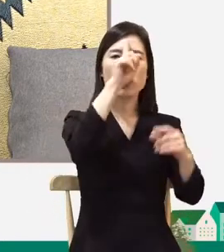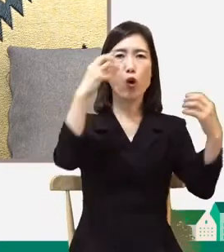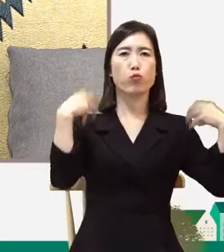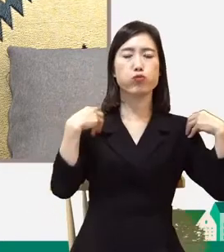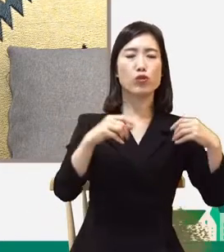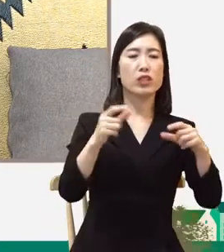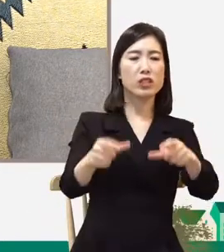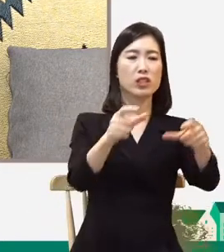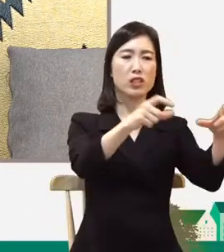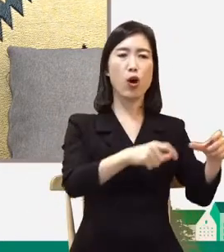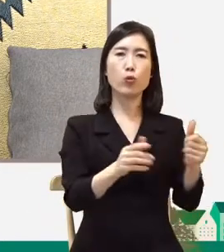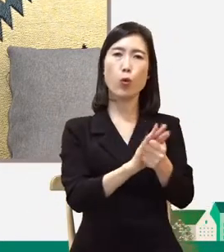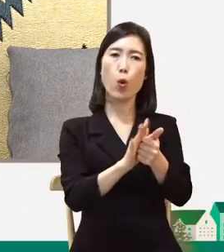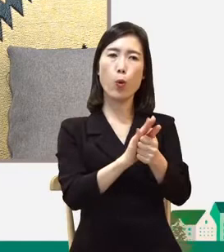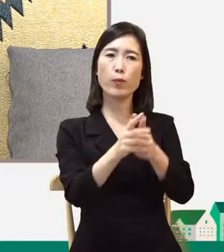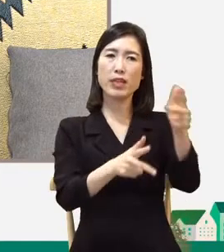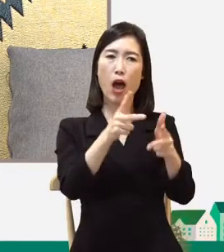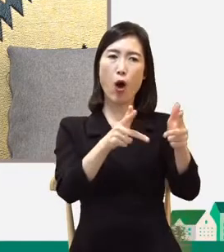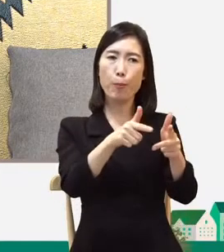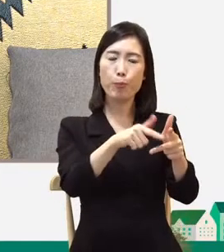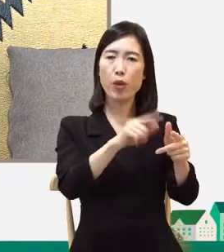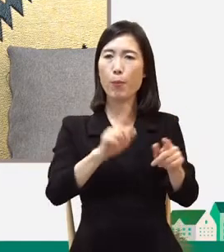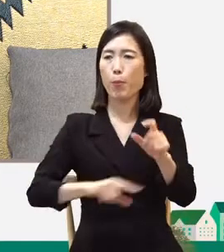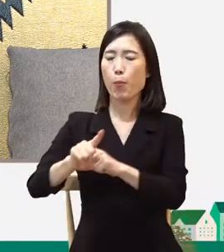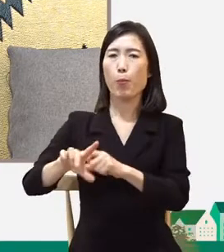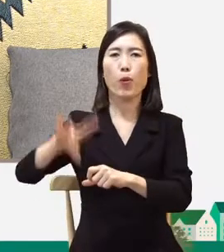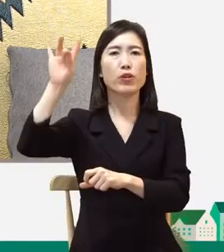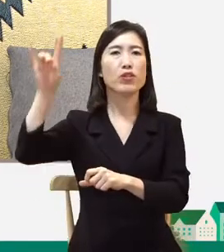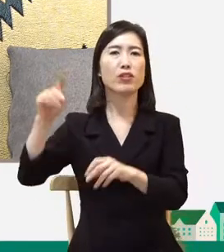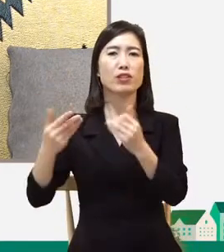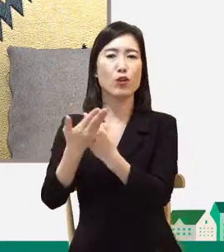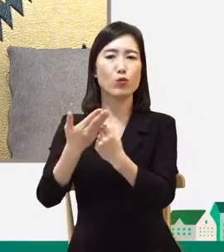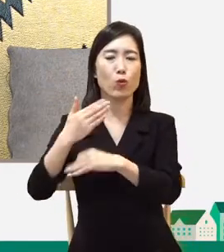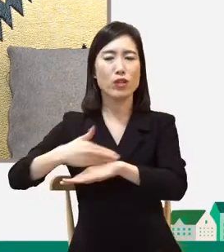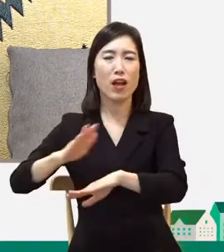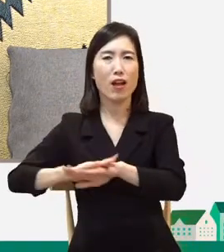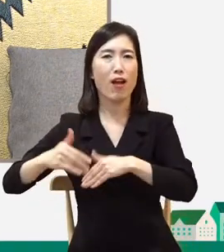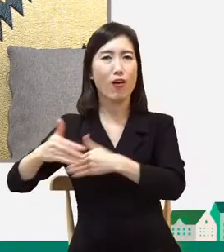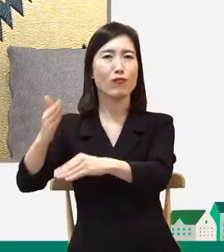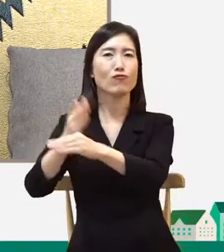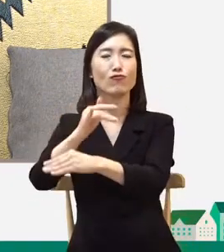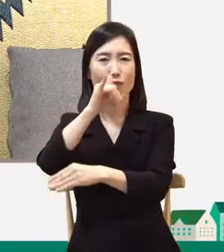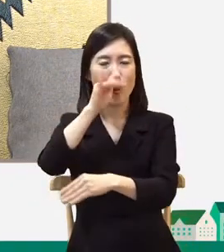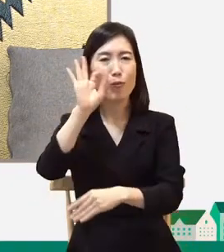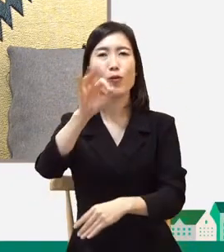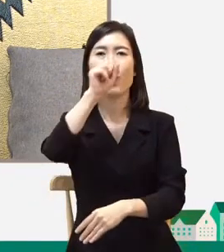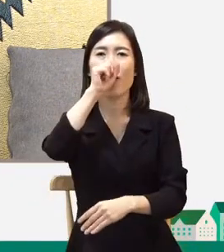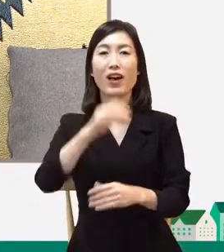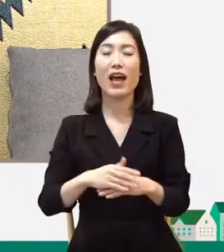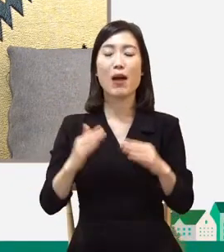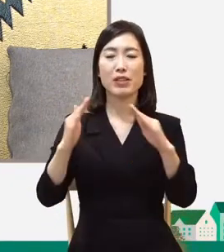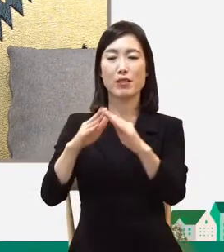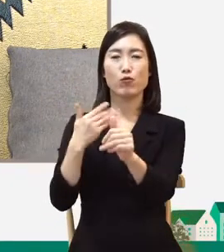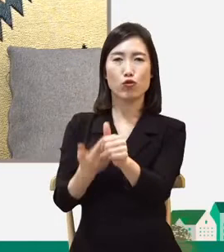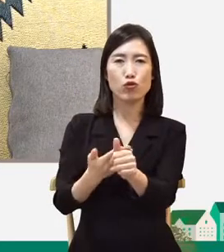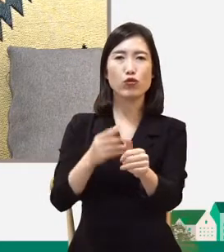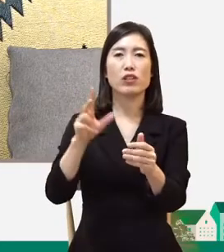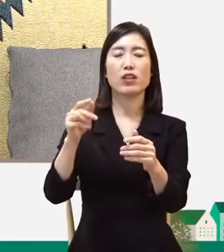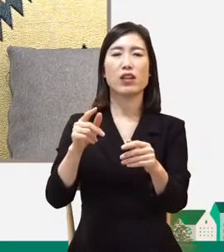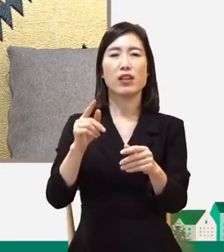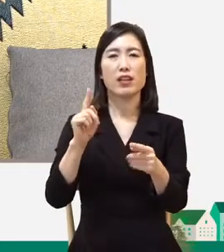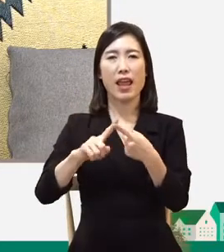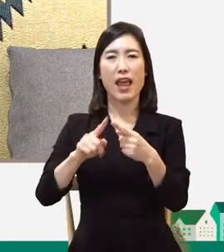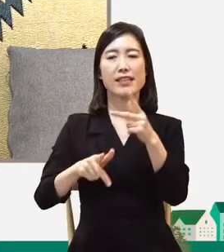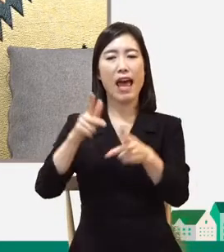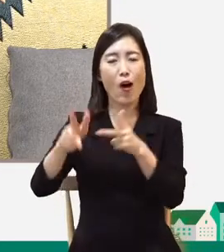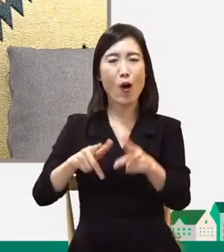있는 지역사회 통합돌봄 선도사업의 일환으로서 이루어지고 있어서 아마 이제 주거유지 지원 서비스에 관련된 예산도 같이